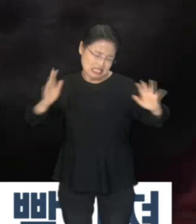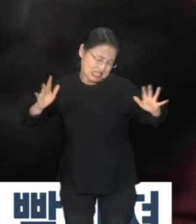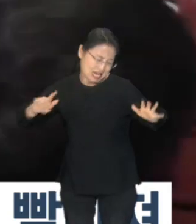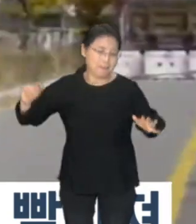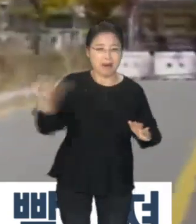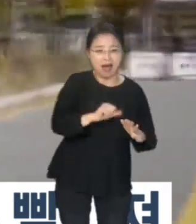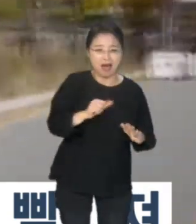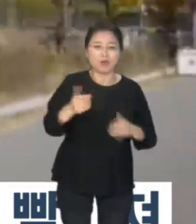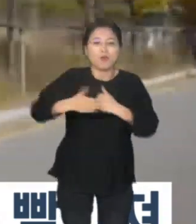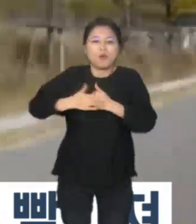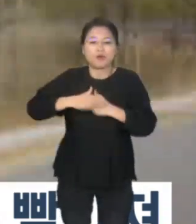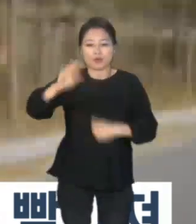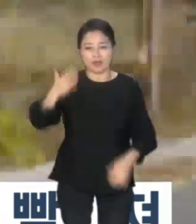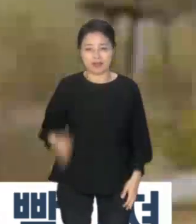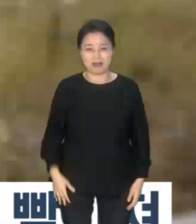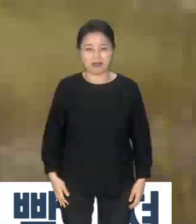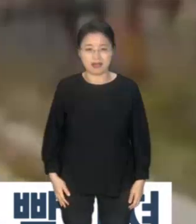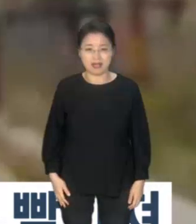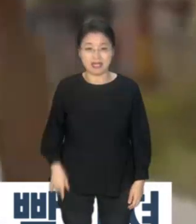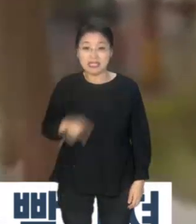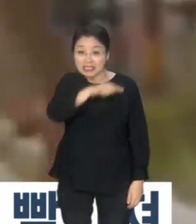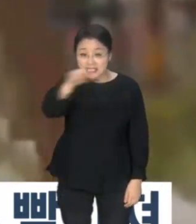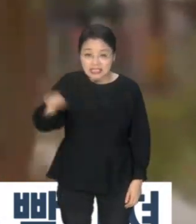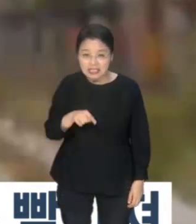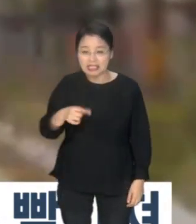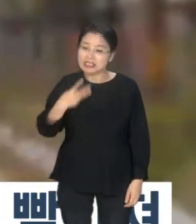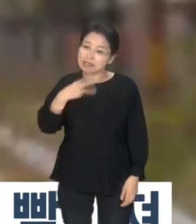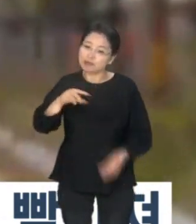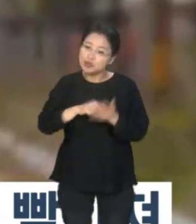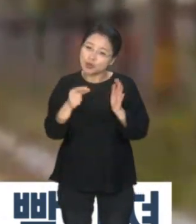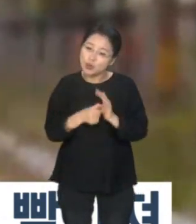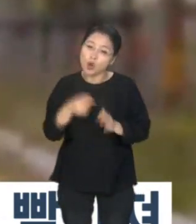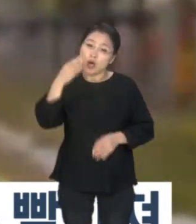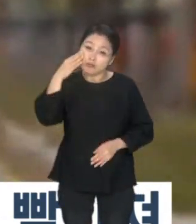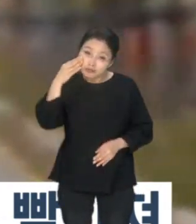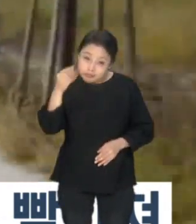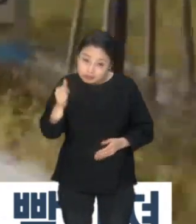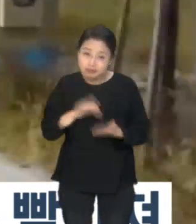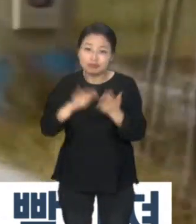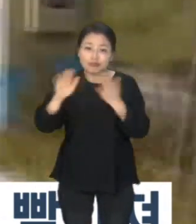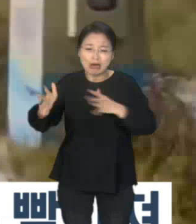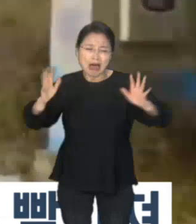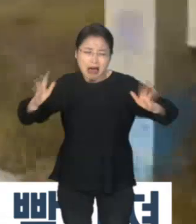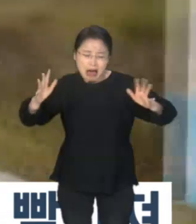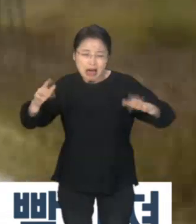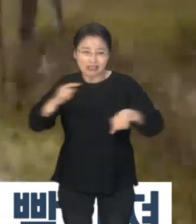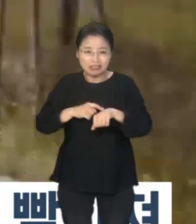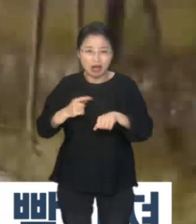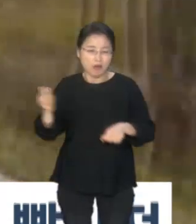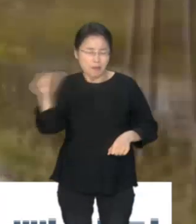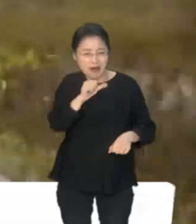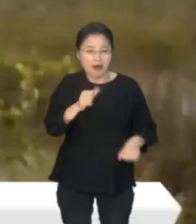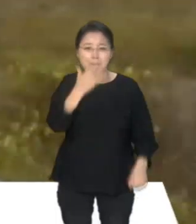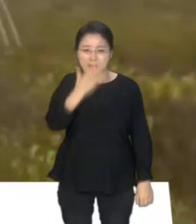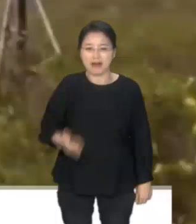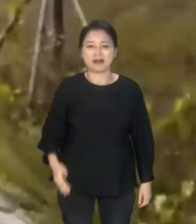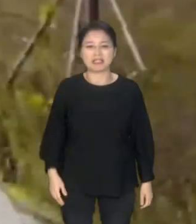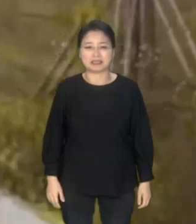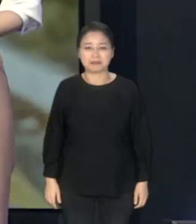건데요. 단 3분의 적응 기간만 거치면 로봇 슈트의 도움을 받아 달리기 속도를 올릴 수 있었습니다.